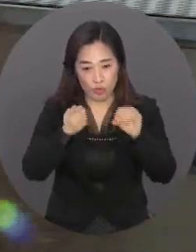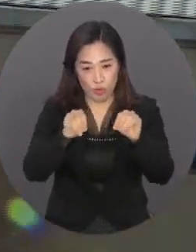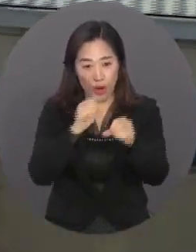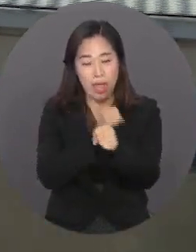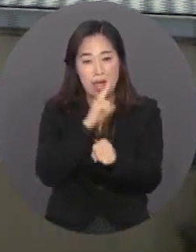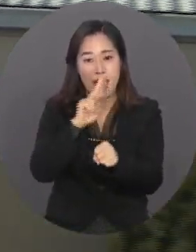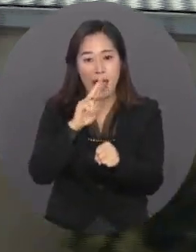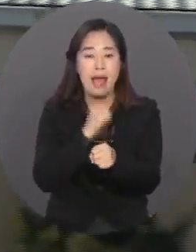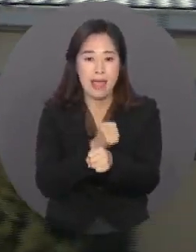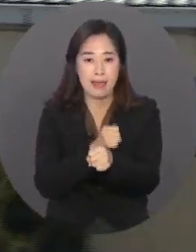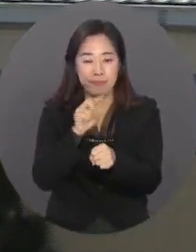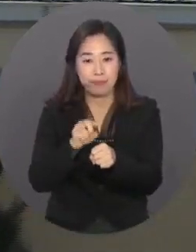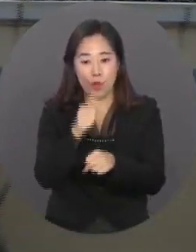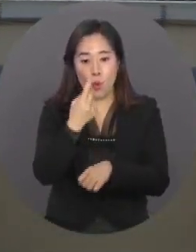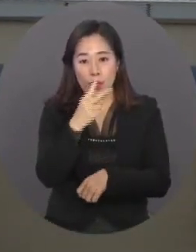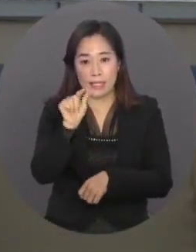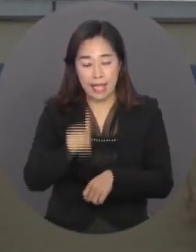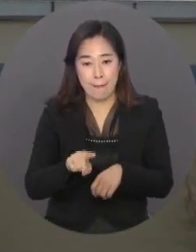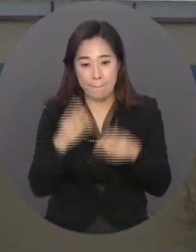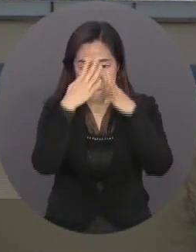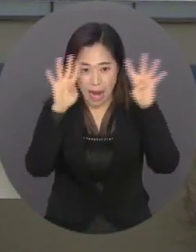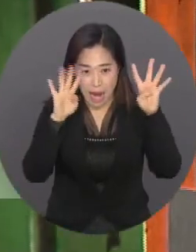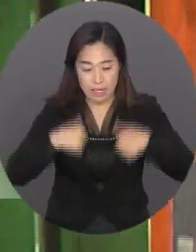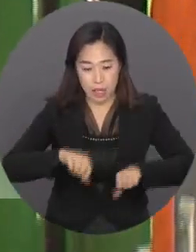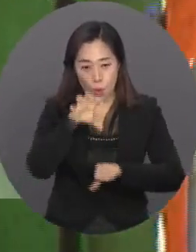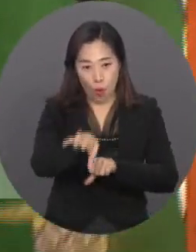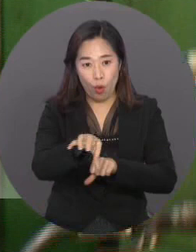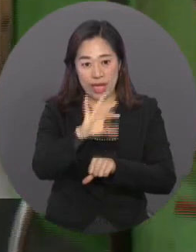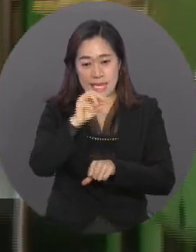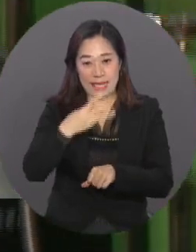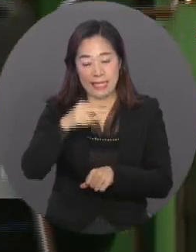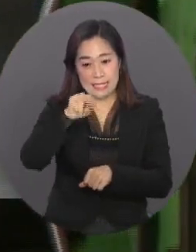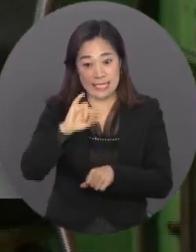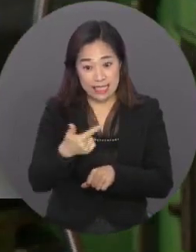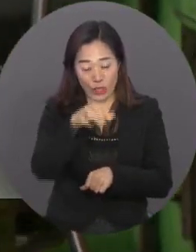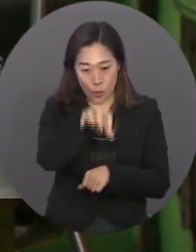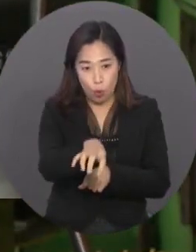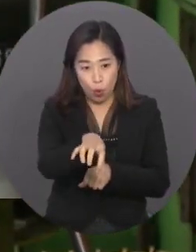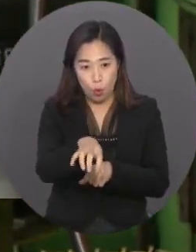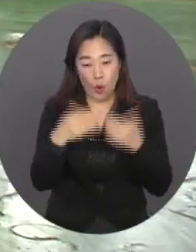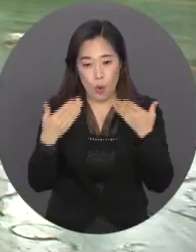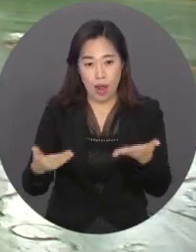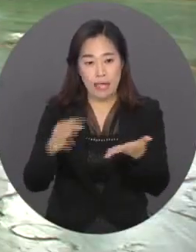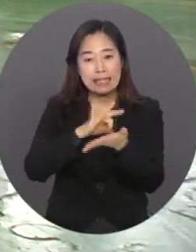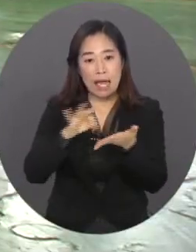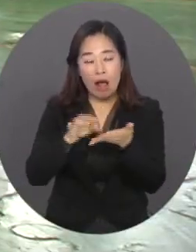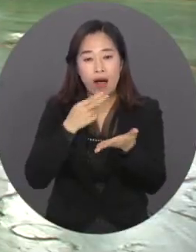겁니다. 호남대 쌍촌 캠퍼스와 전방 인신방직 부지도 유휴토지 상태에서 협상을 했기